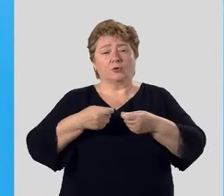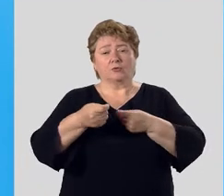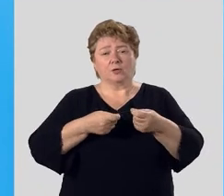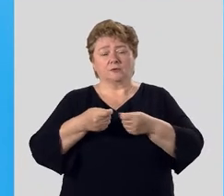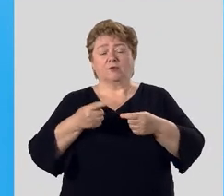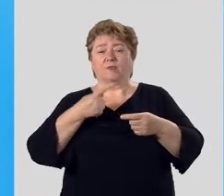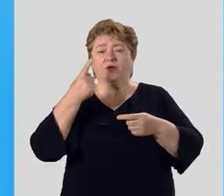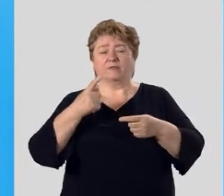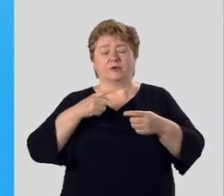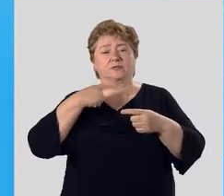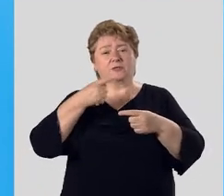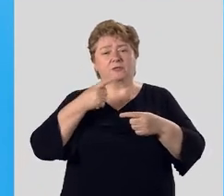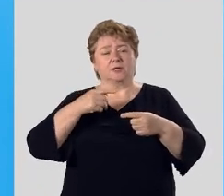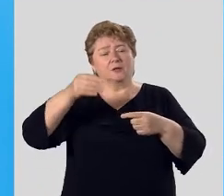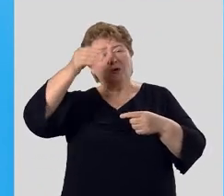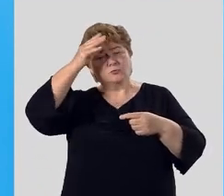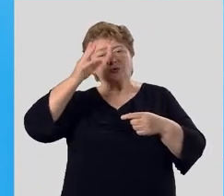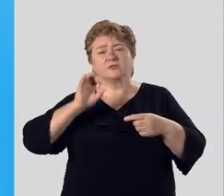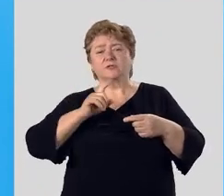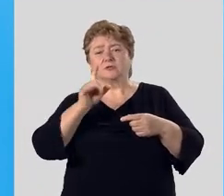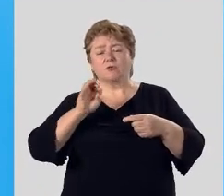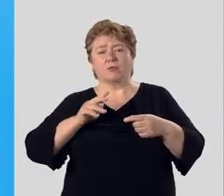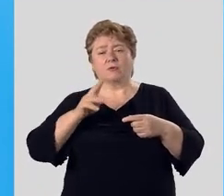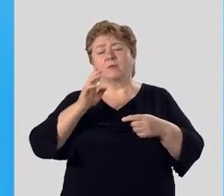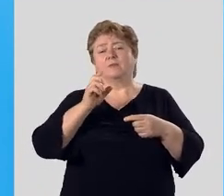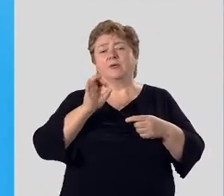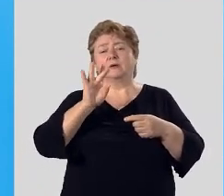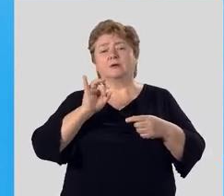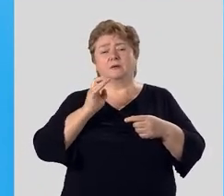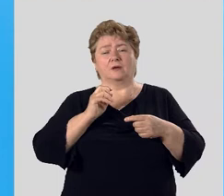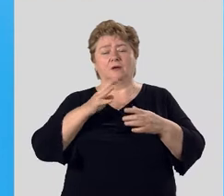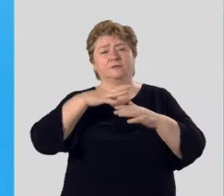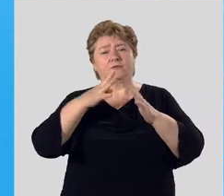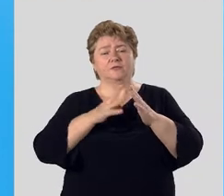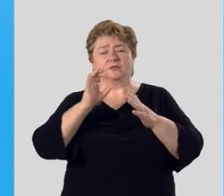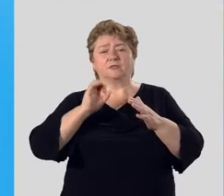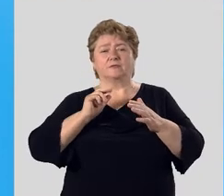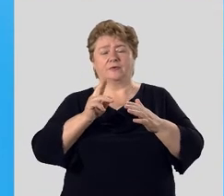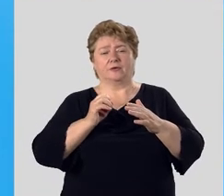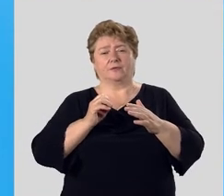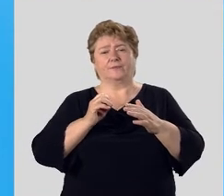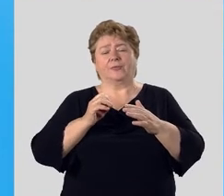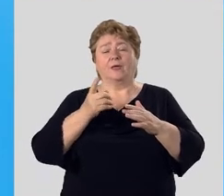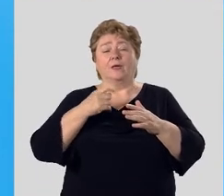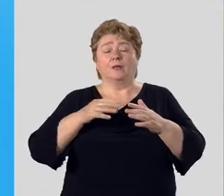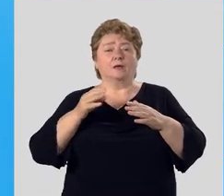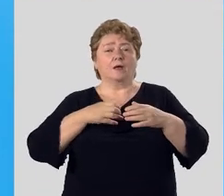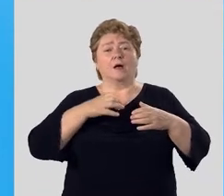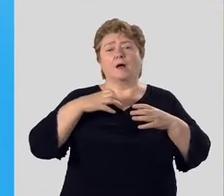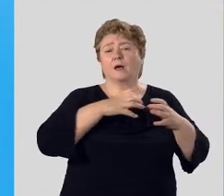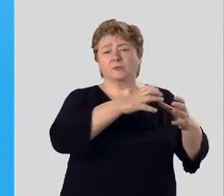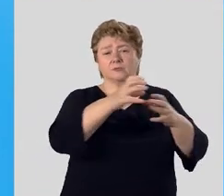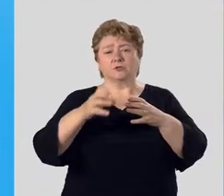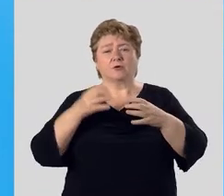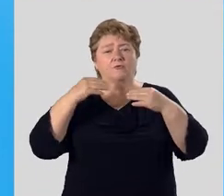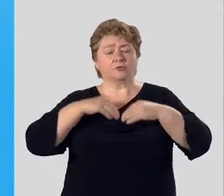регуляции впервые высказал ученый-физиолог Клод Бернар в XIX веке. Для обеспечения